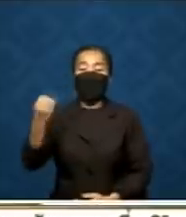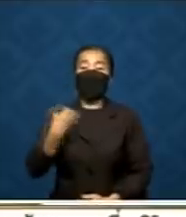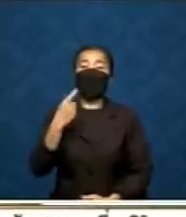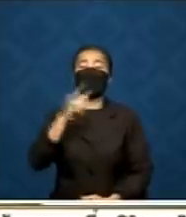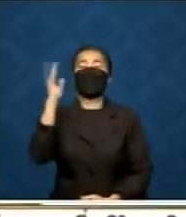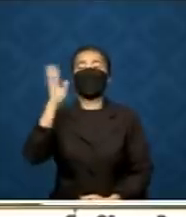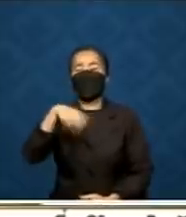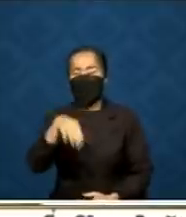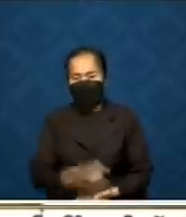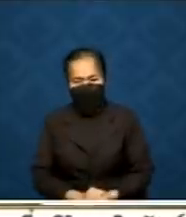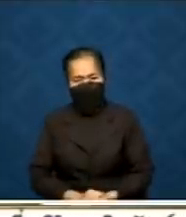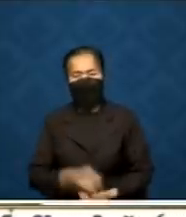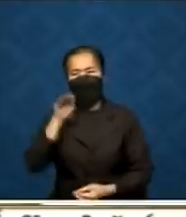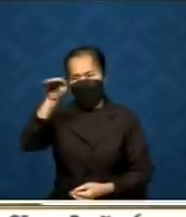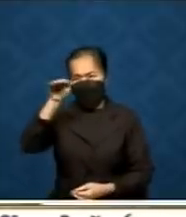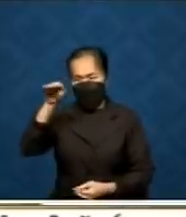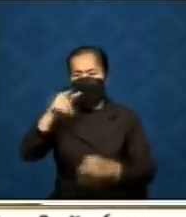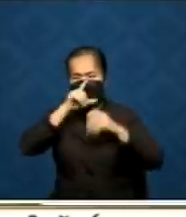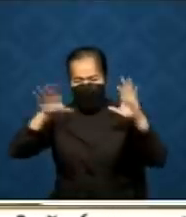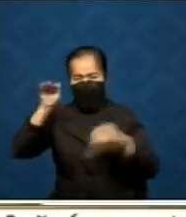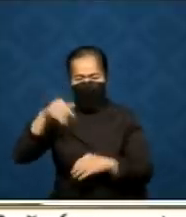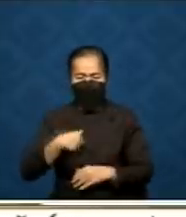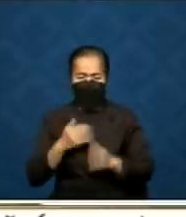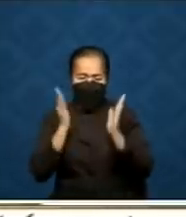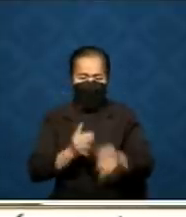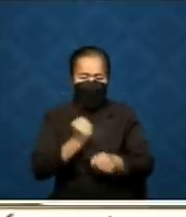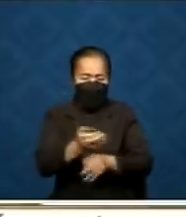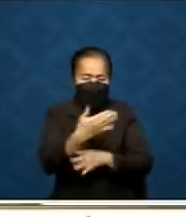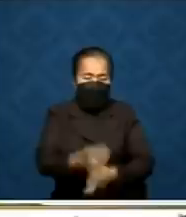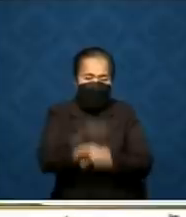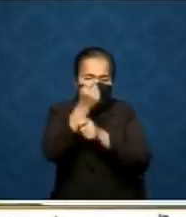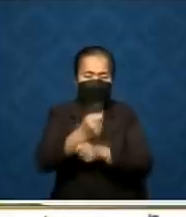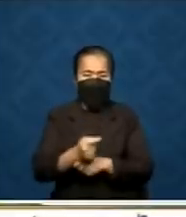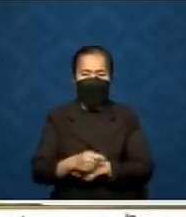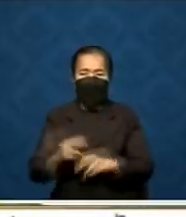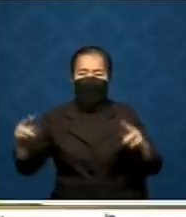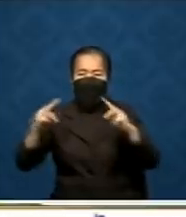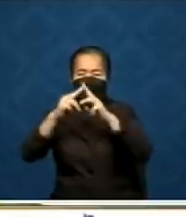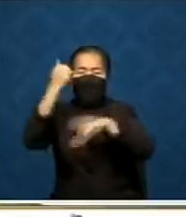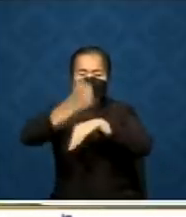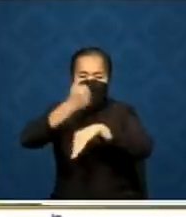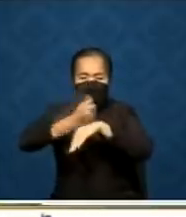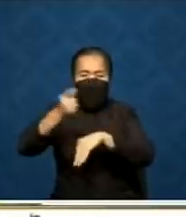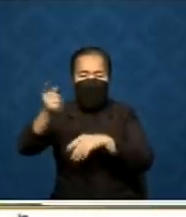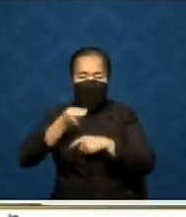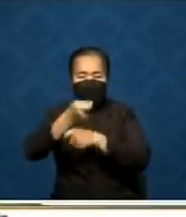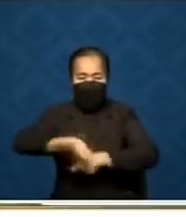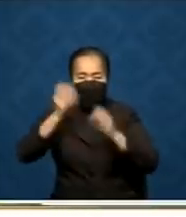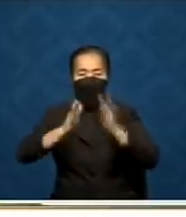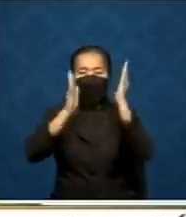พูดดินช่วยจี้รัฐบาลให้หน่อยชาวประมงอ่ะพร้อมทีเกษตรเป็นคนใต้มาดูการ